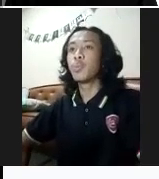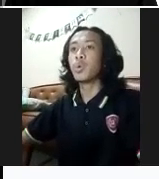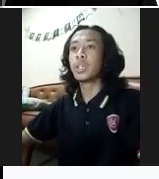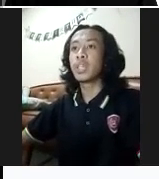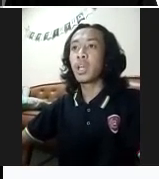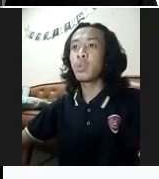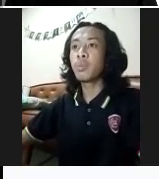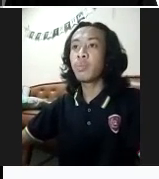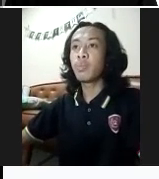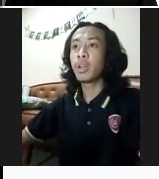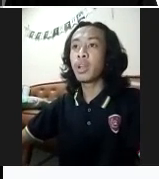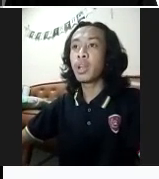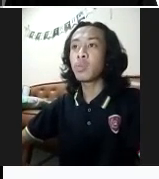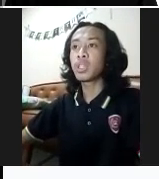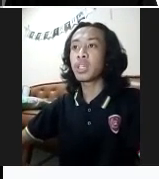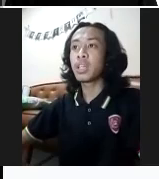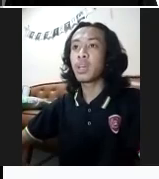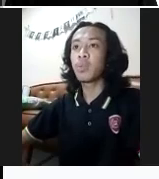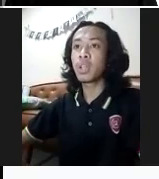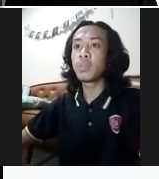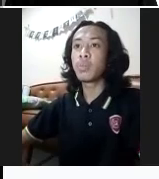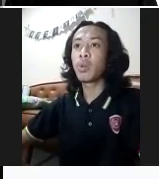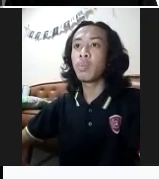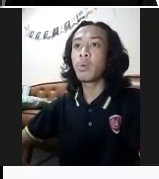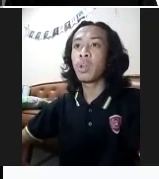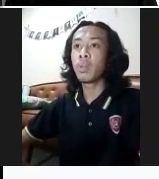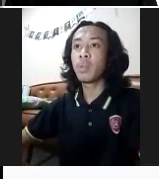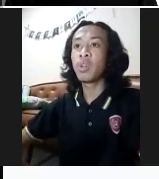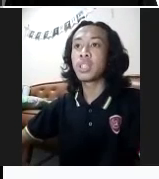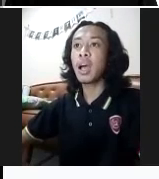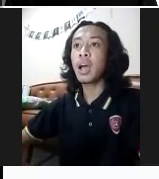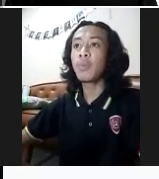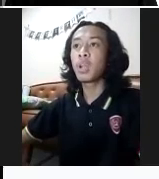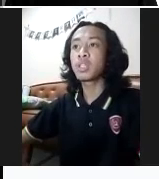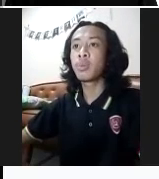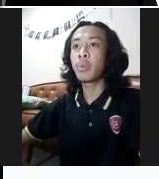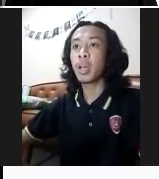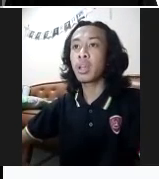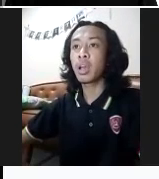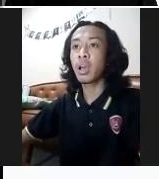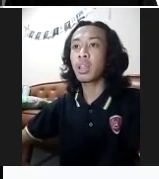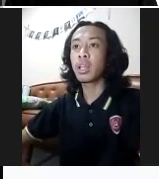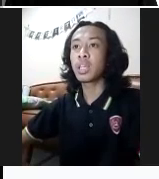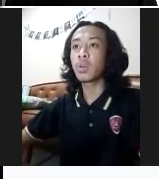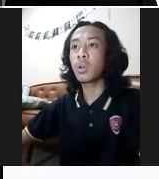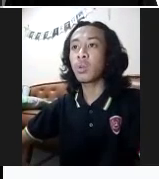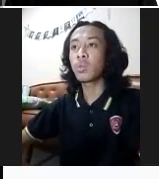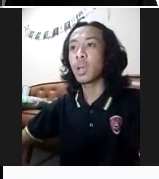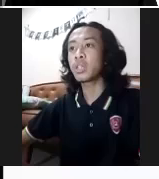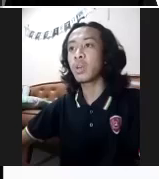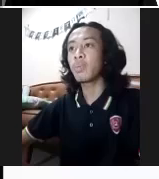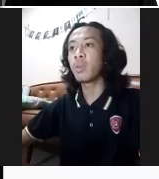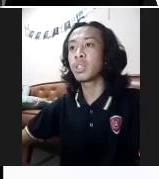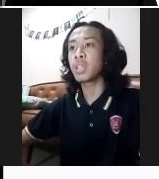70. Desainnya itu mendemonstrasikan gaya brutalisme Paulista. Bangunan tersebut merupakan katalisator untuk gaya